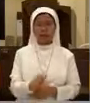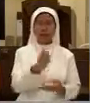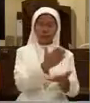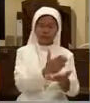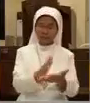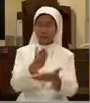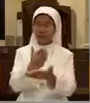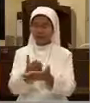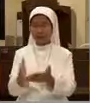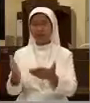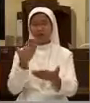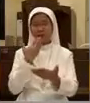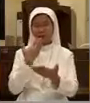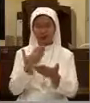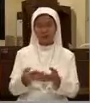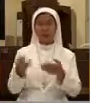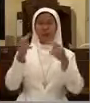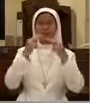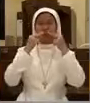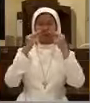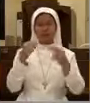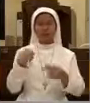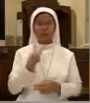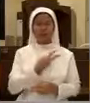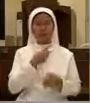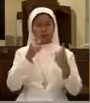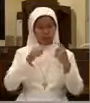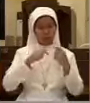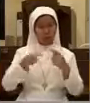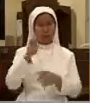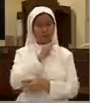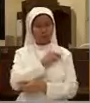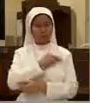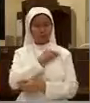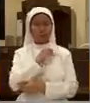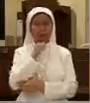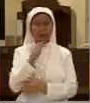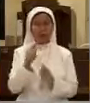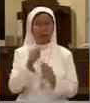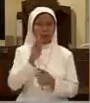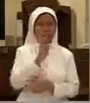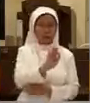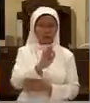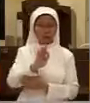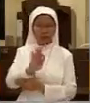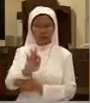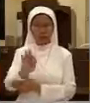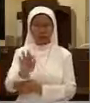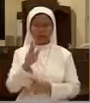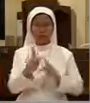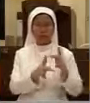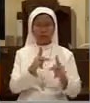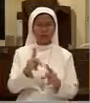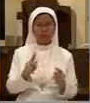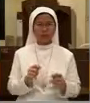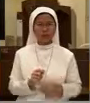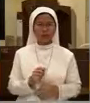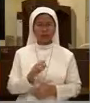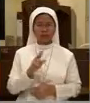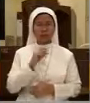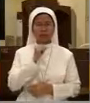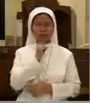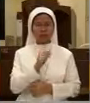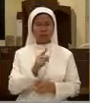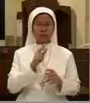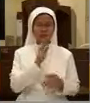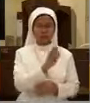balita. We go on mission not to force people, not to coerce, not